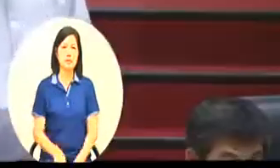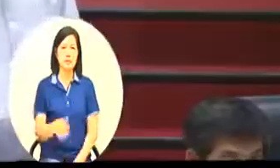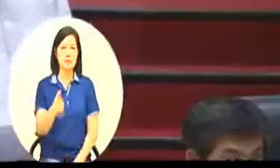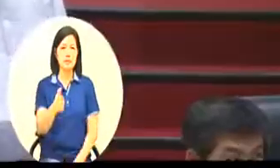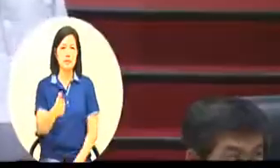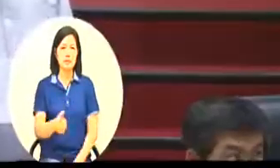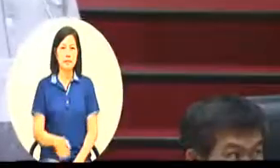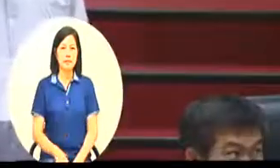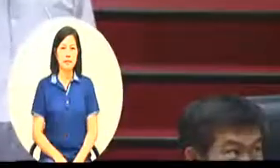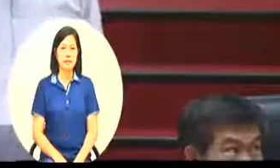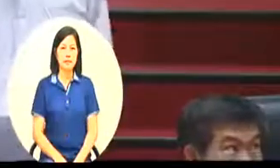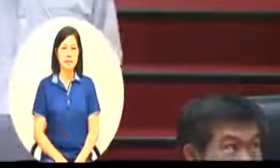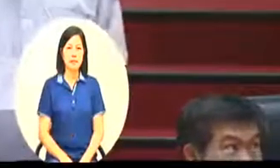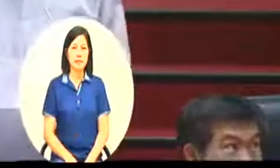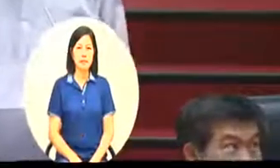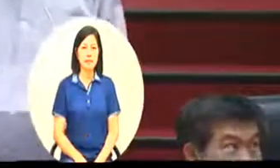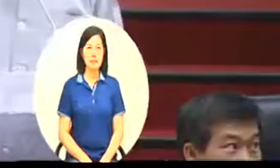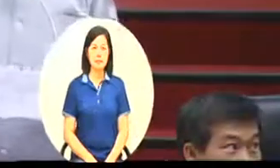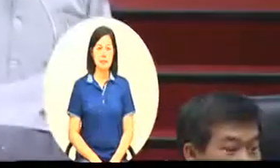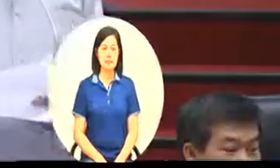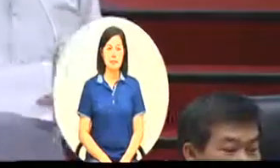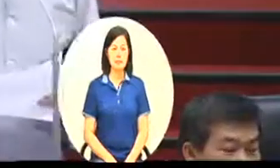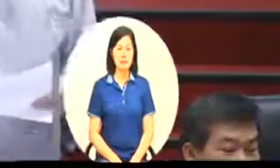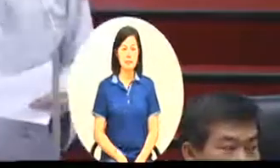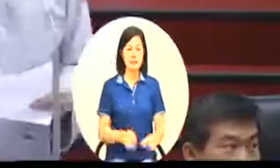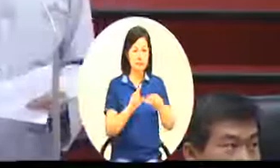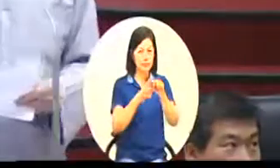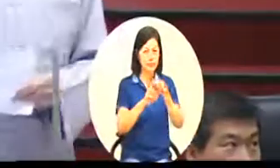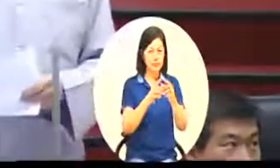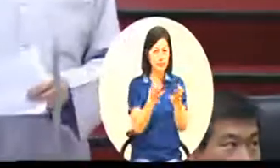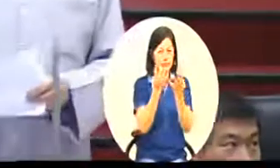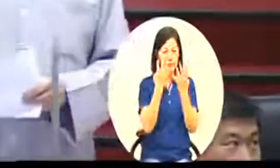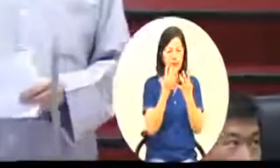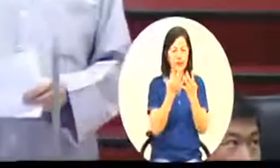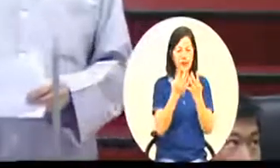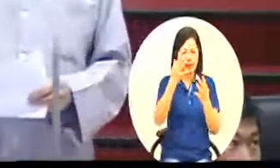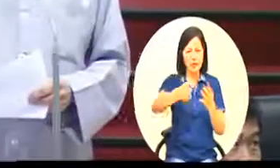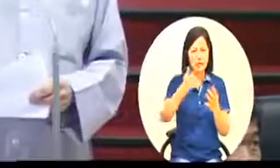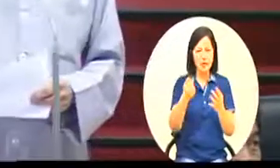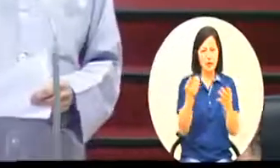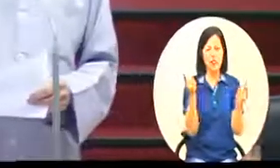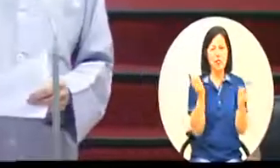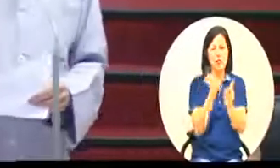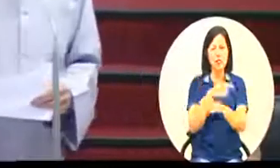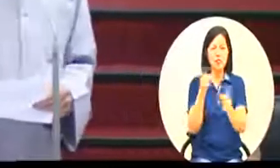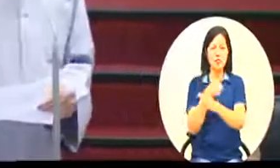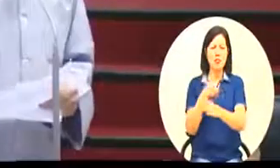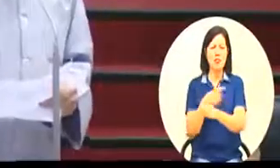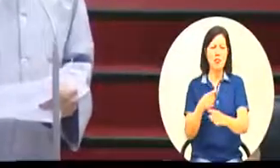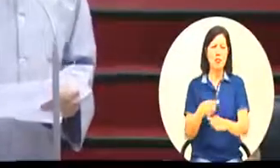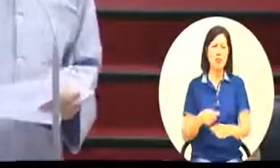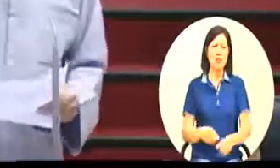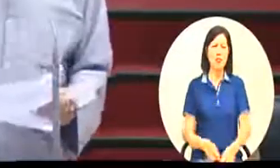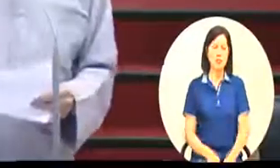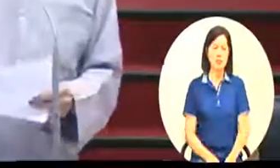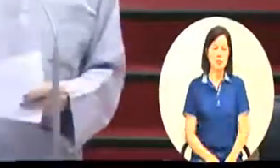哈。遐个监狱长、顶狱长换来换去啦，你着共款往内面去